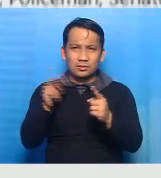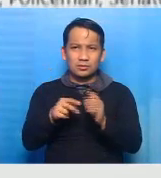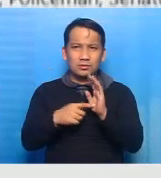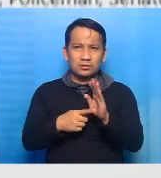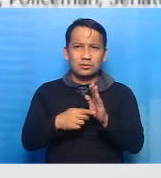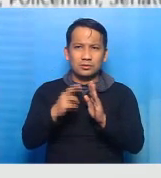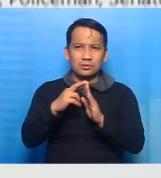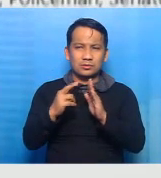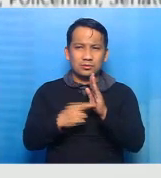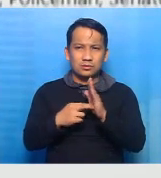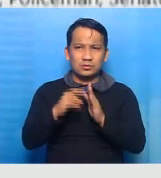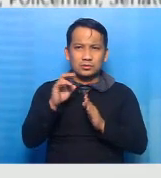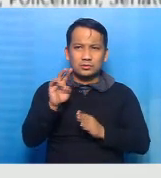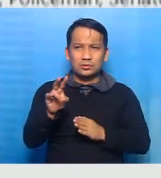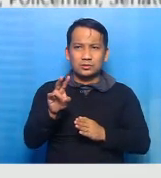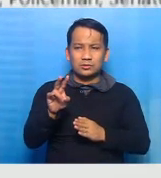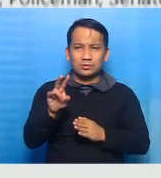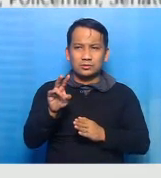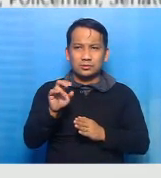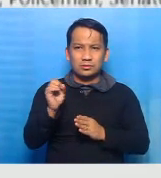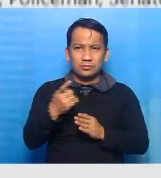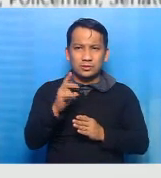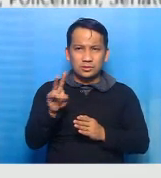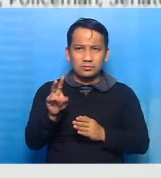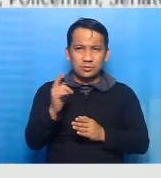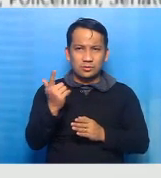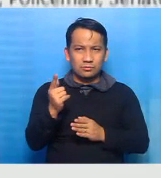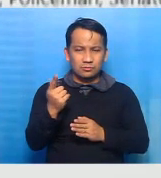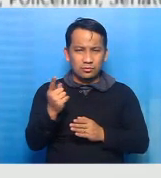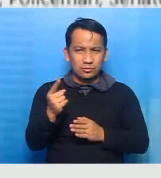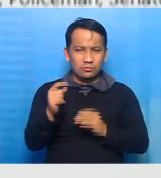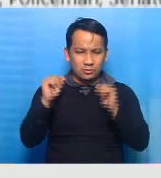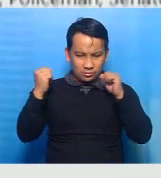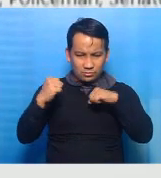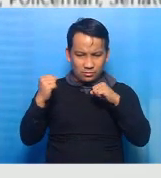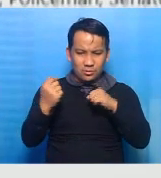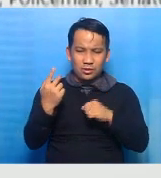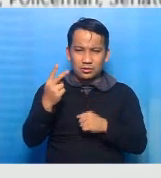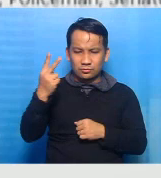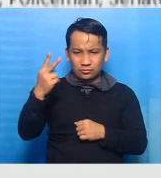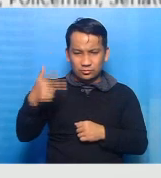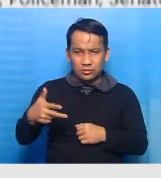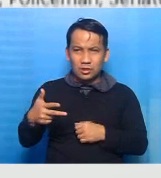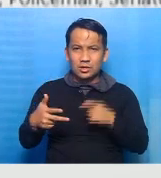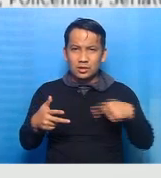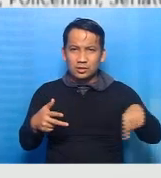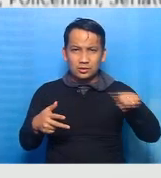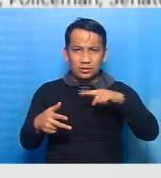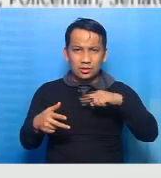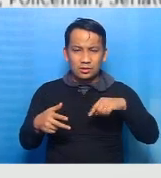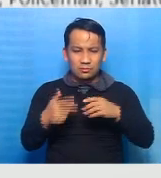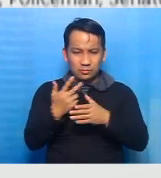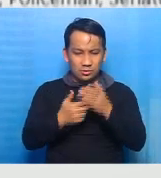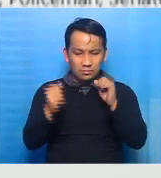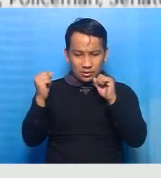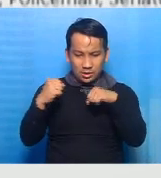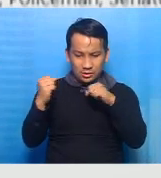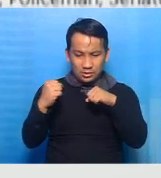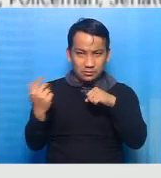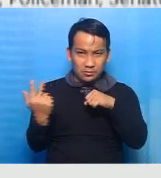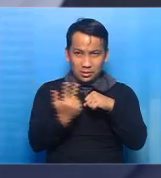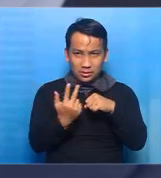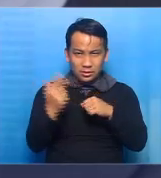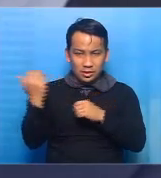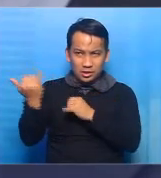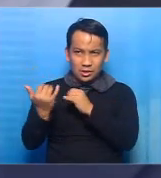ang Article 7, Section 21 na nagsasabing kailangan paboran ng 2/3 ng Senado ang isang treaty para magkabisa